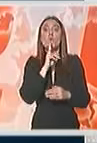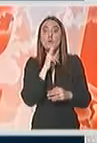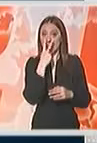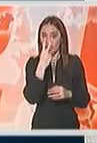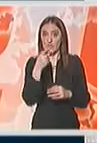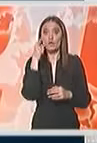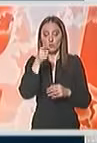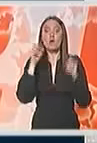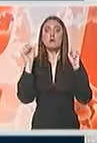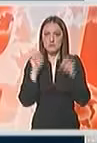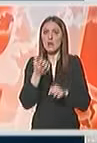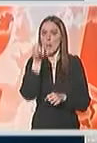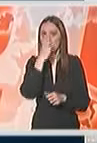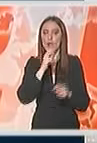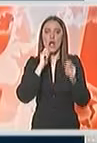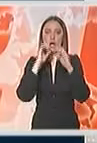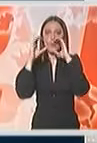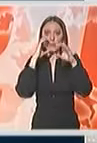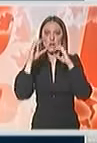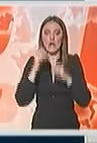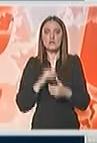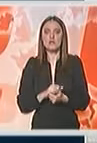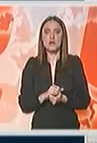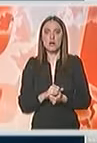to je da je zbilja bolja komunikacija